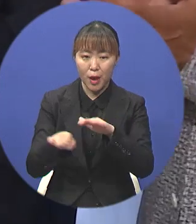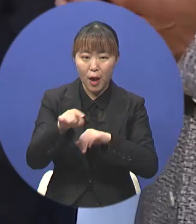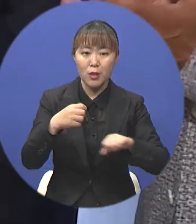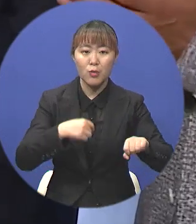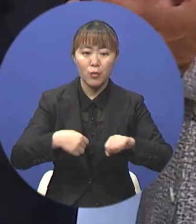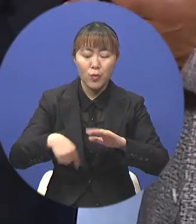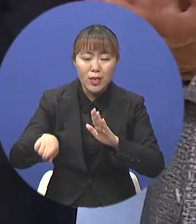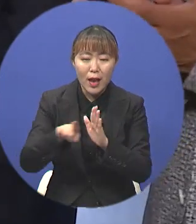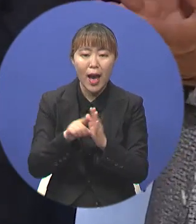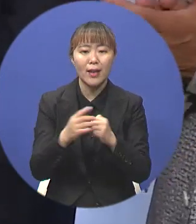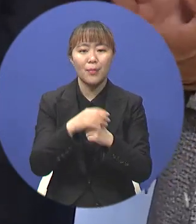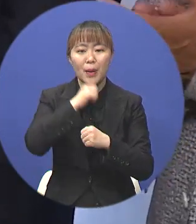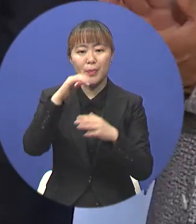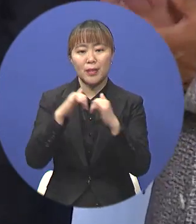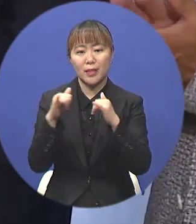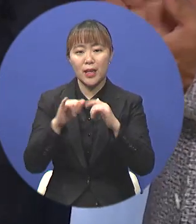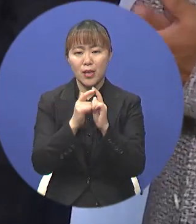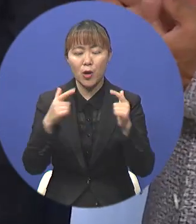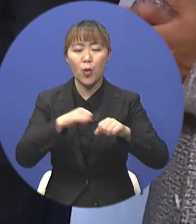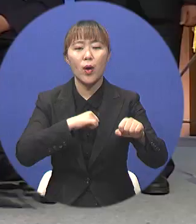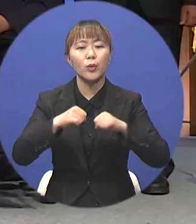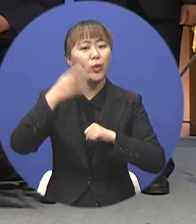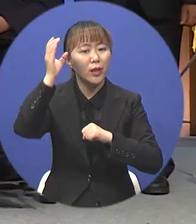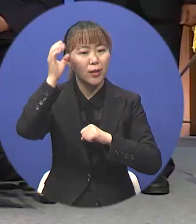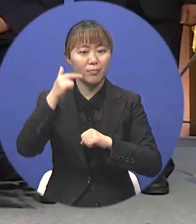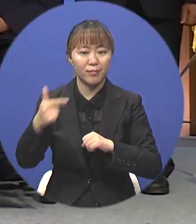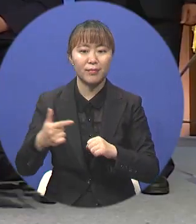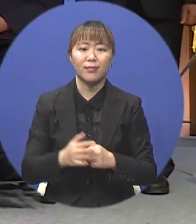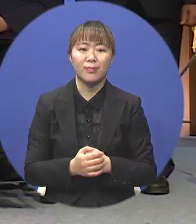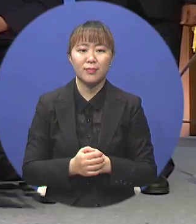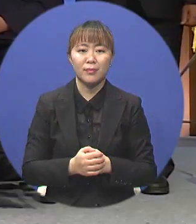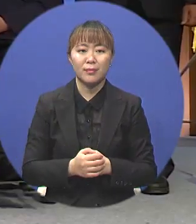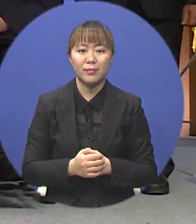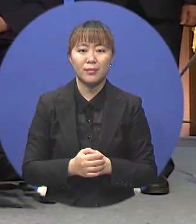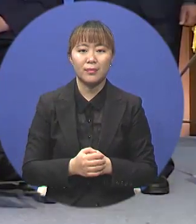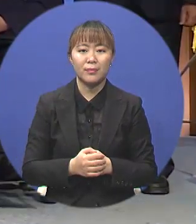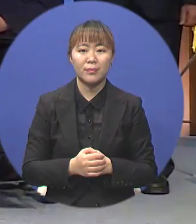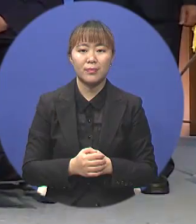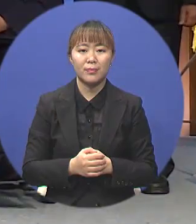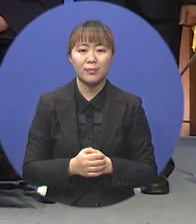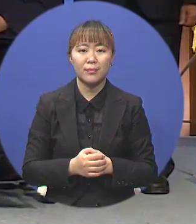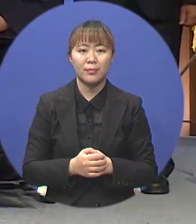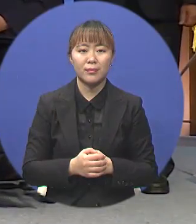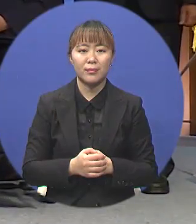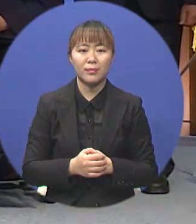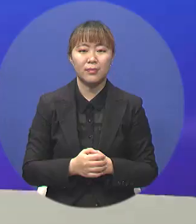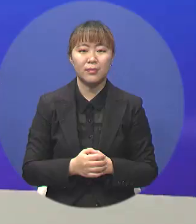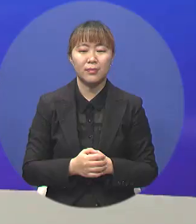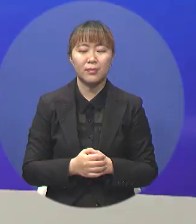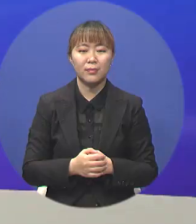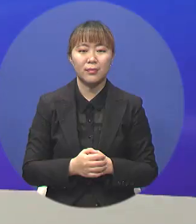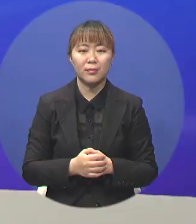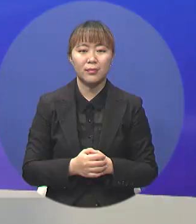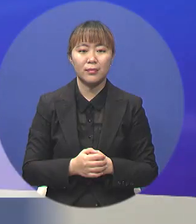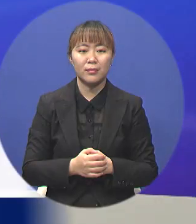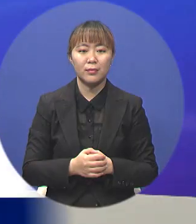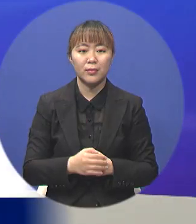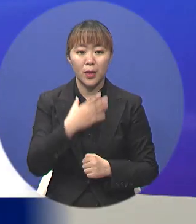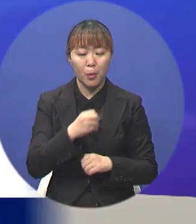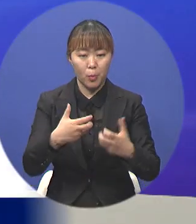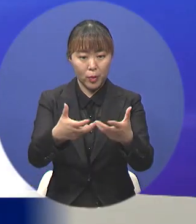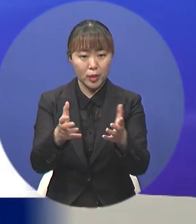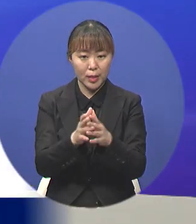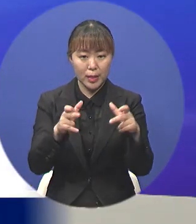위한 당선자들의 다양한 활동이 기대됩니다. 복지TV 뉴스 손자희입니다.